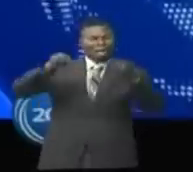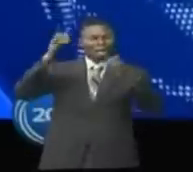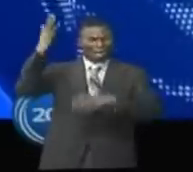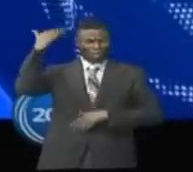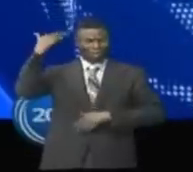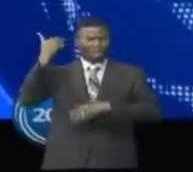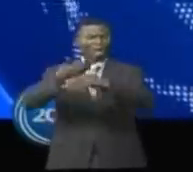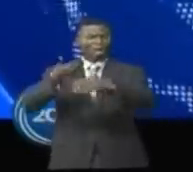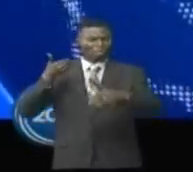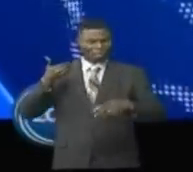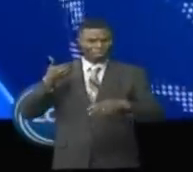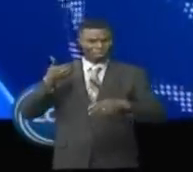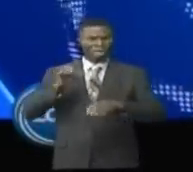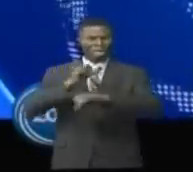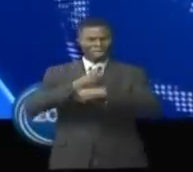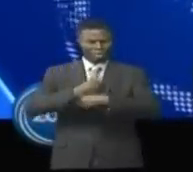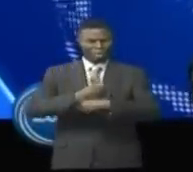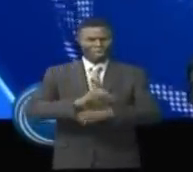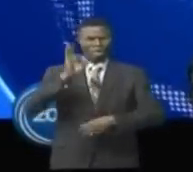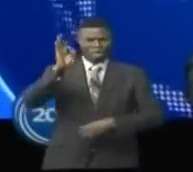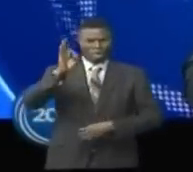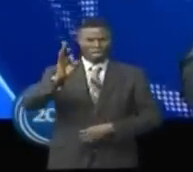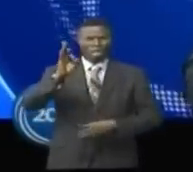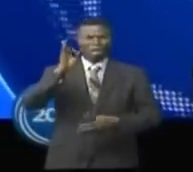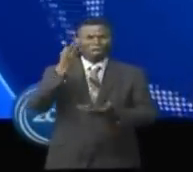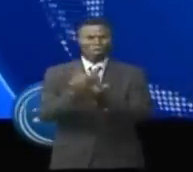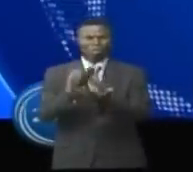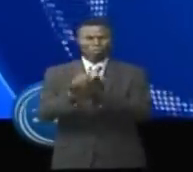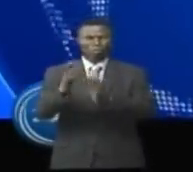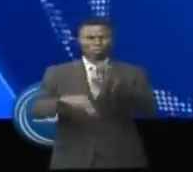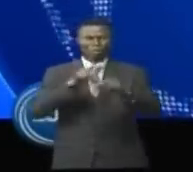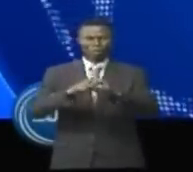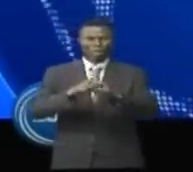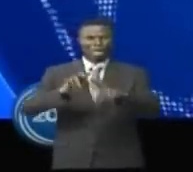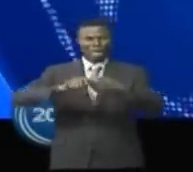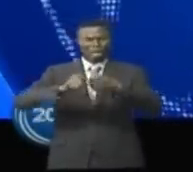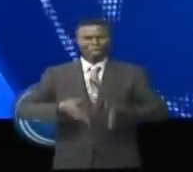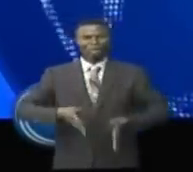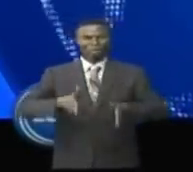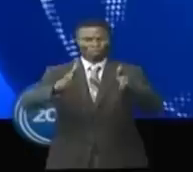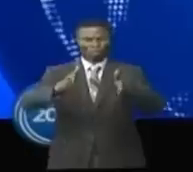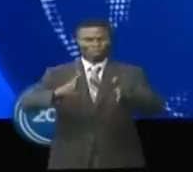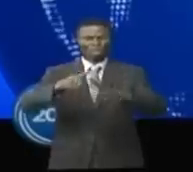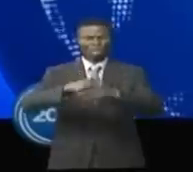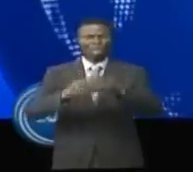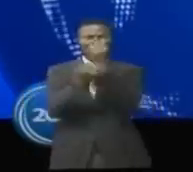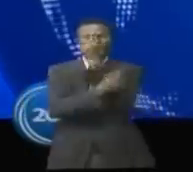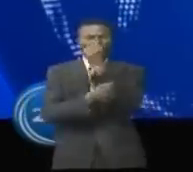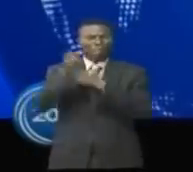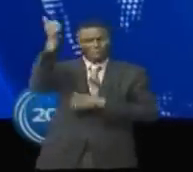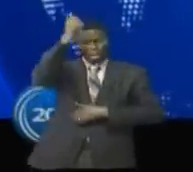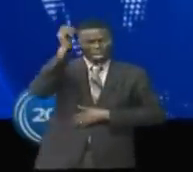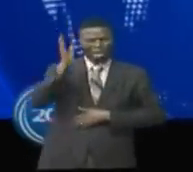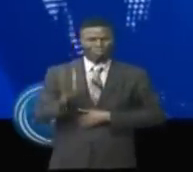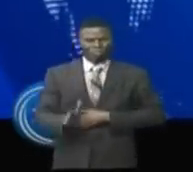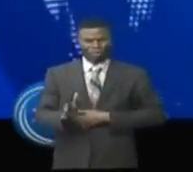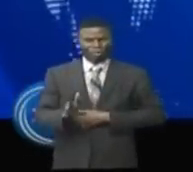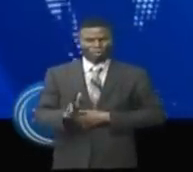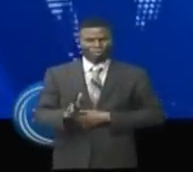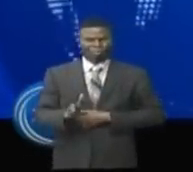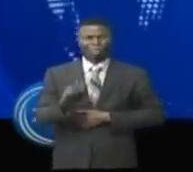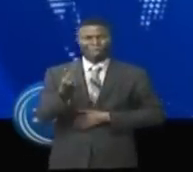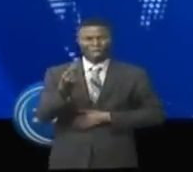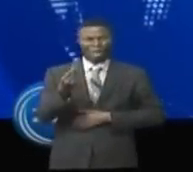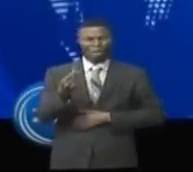avant la création des fonds nationaux d'entretien routier dans les pays africains,